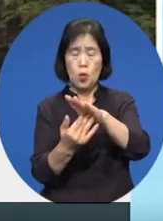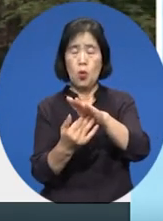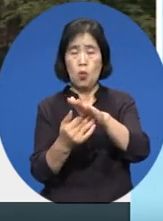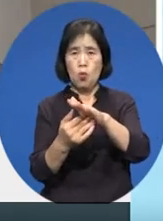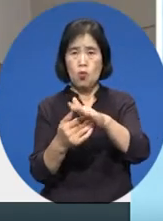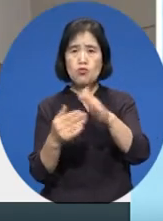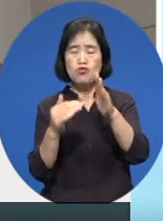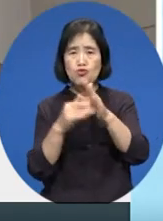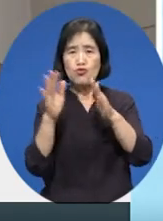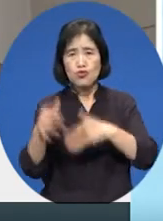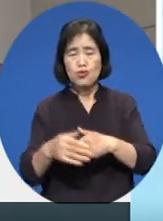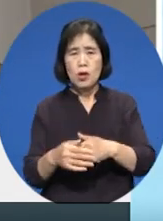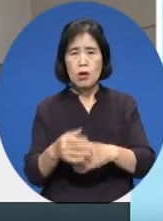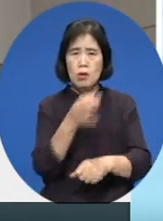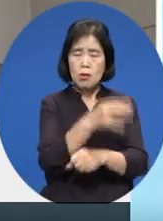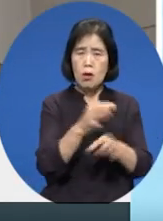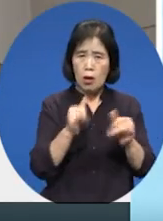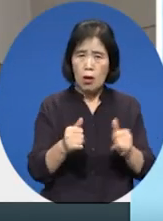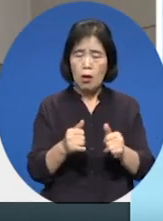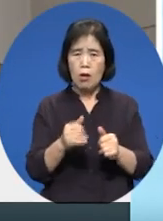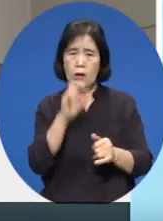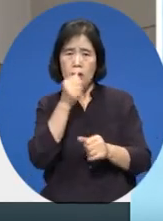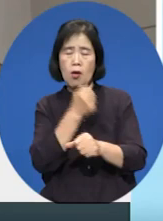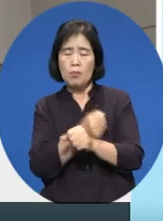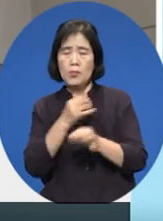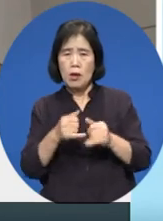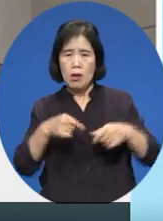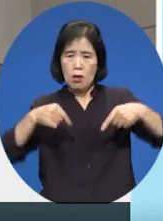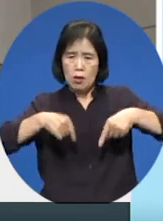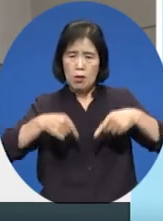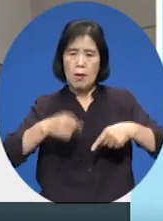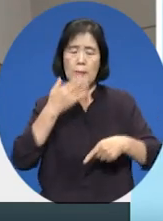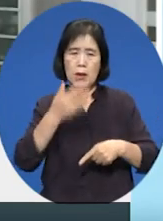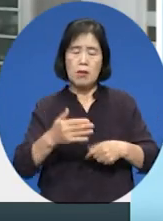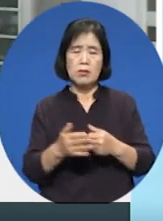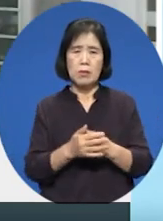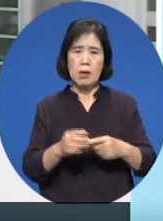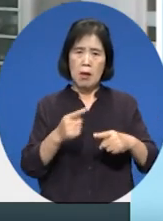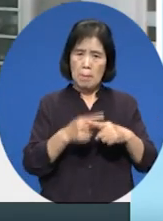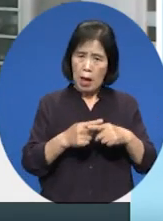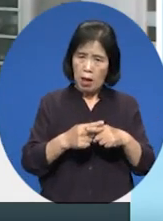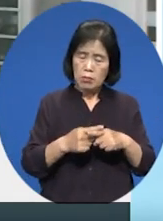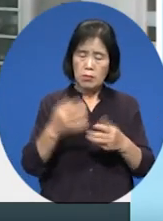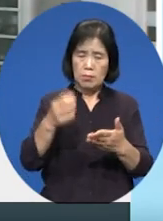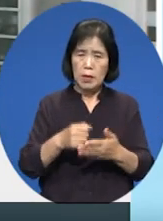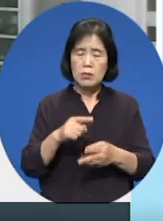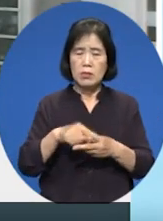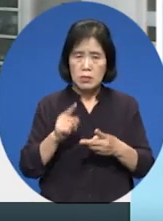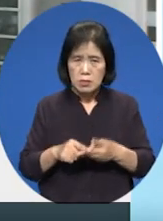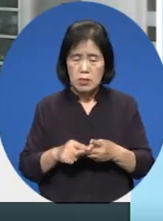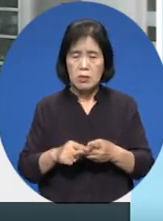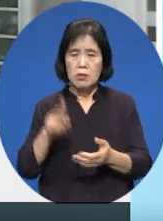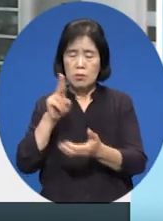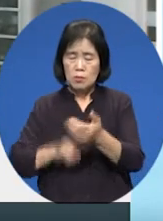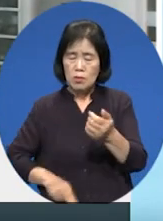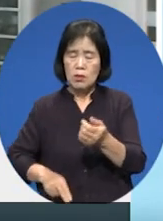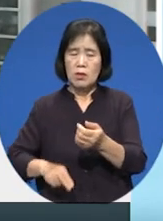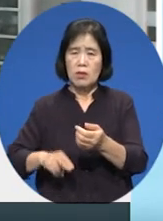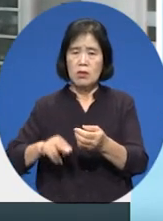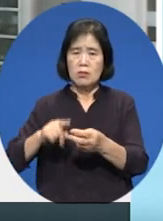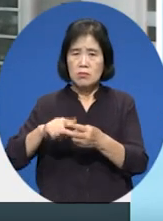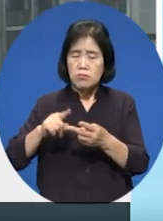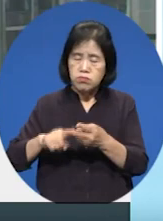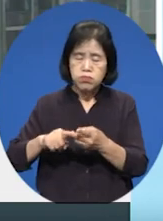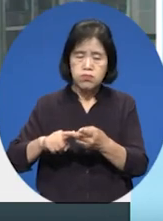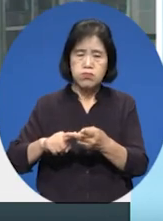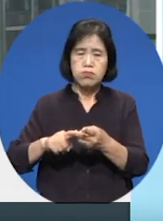협상을 통해서 요율은 얼마든지 정할 수 있는 거기 때문에 그게 반값을 갖다가 적용하건 아니면 뭐 매도인한테는 수수료를 갖다가 전혀 안